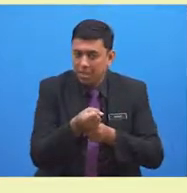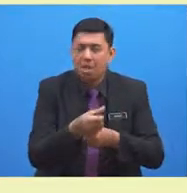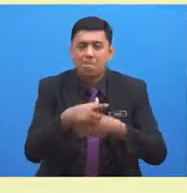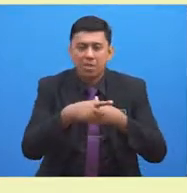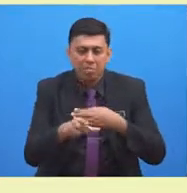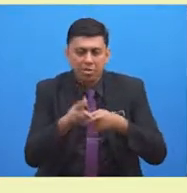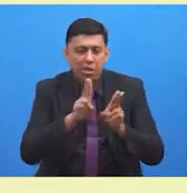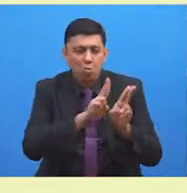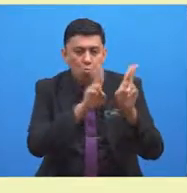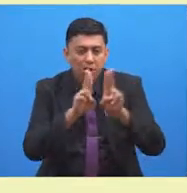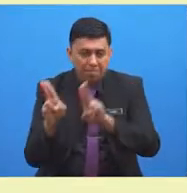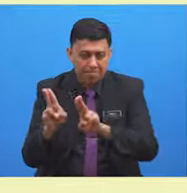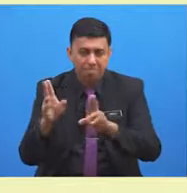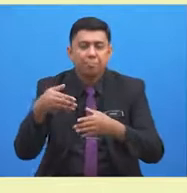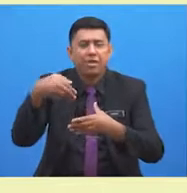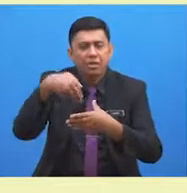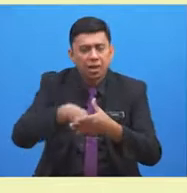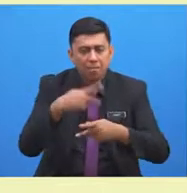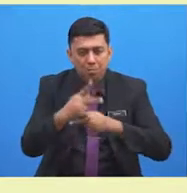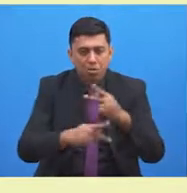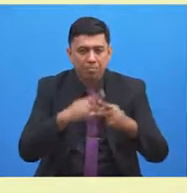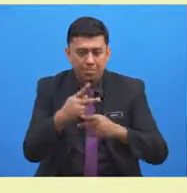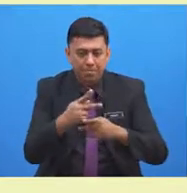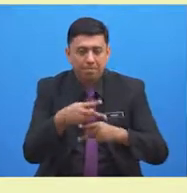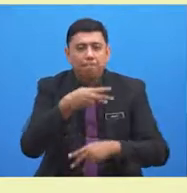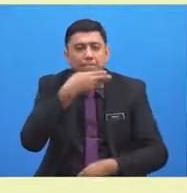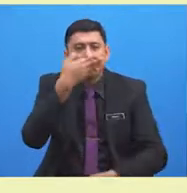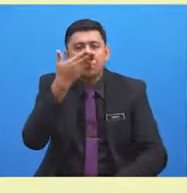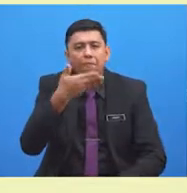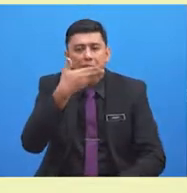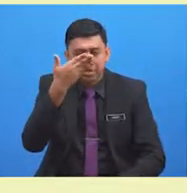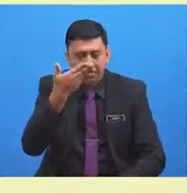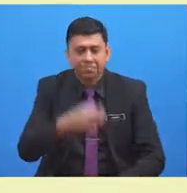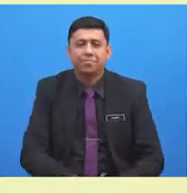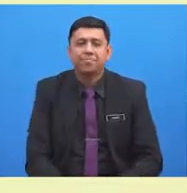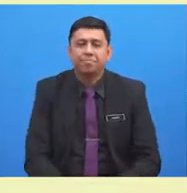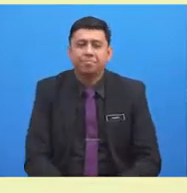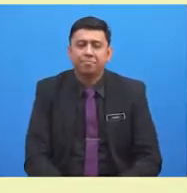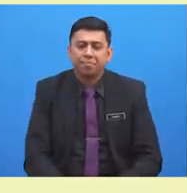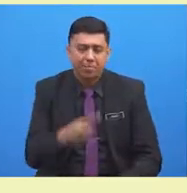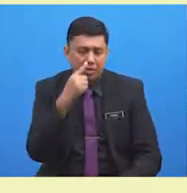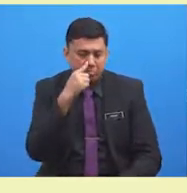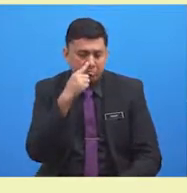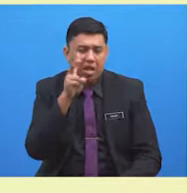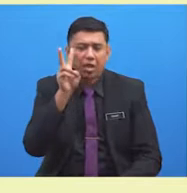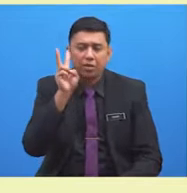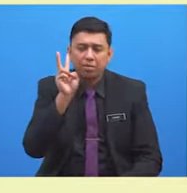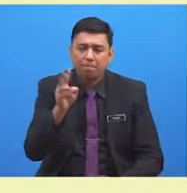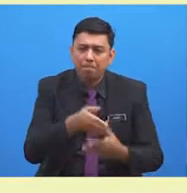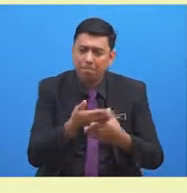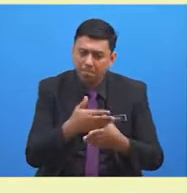melepaskan udara dalam proses pernafasan. Hidung terdiri daripada